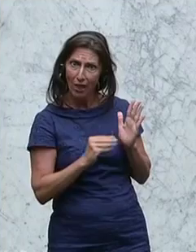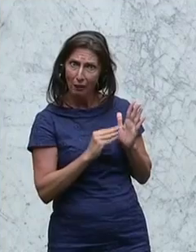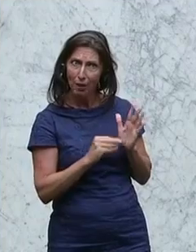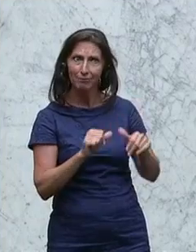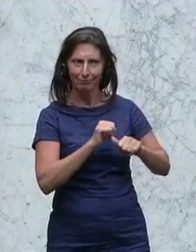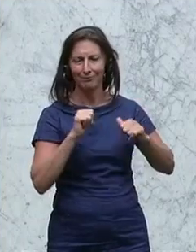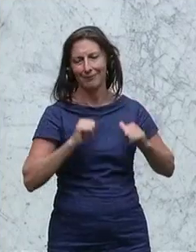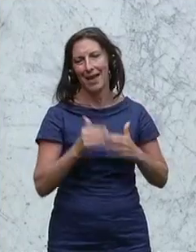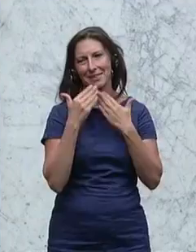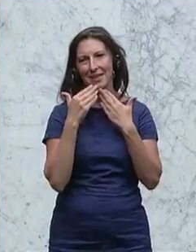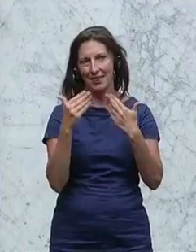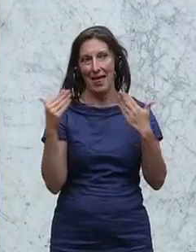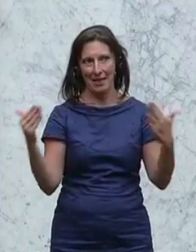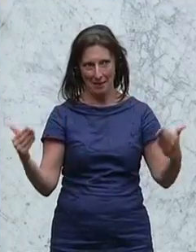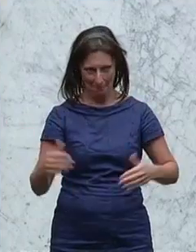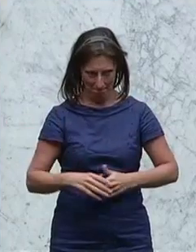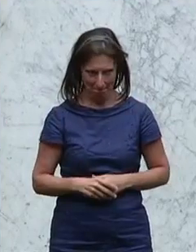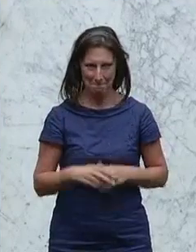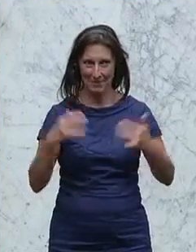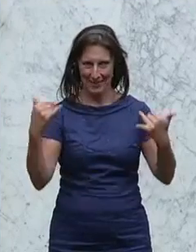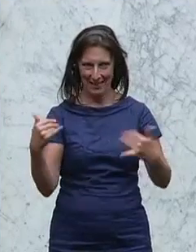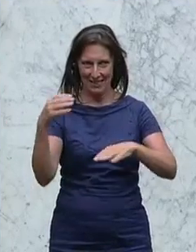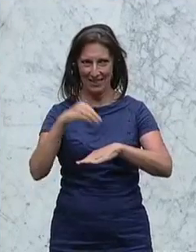Katrin Nachbauer von der ÖVP fordert verstärkt Hilfe vor